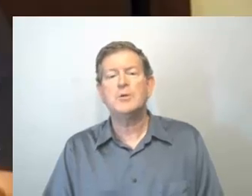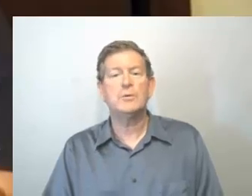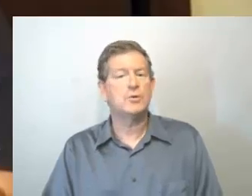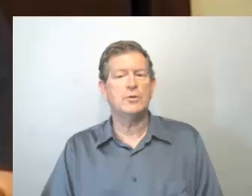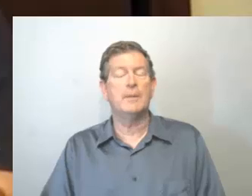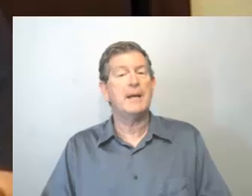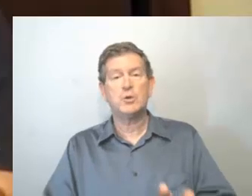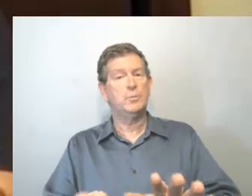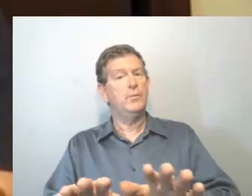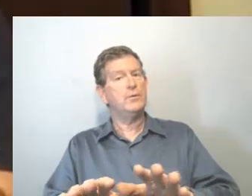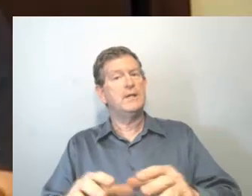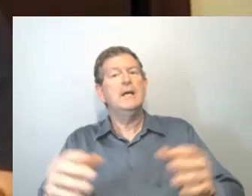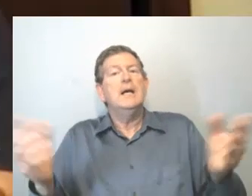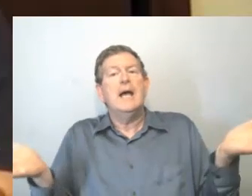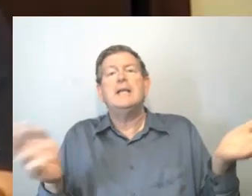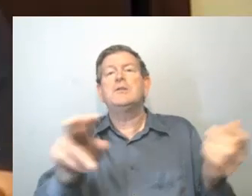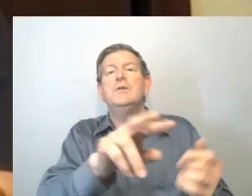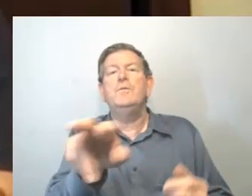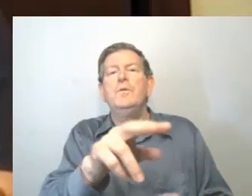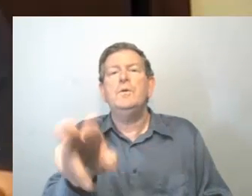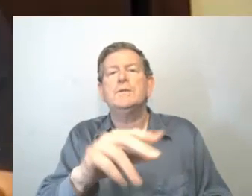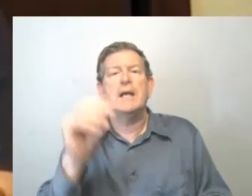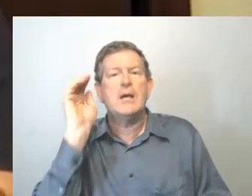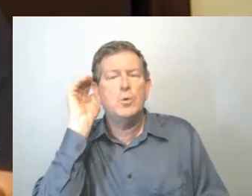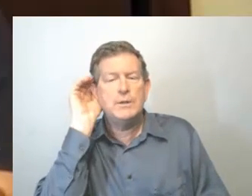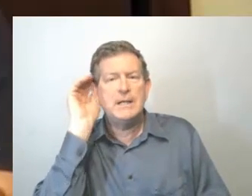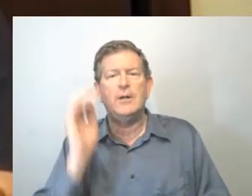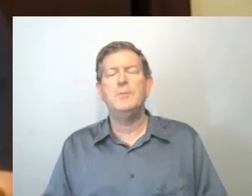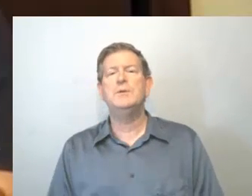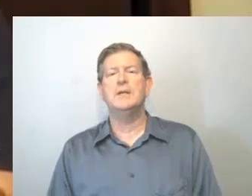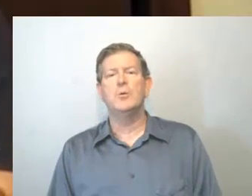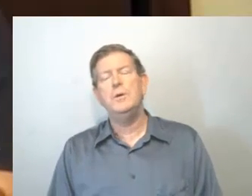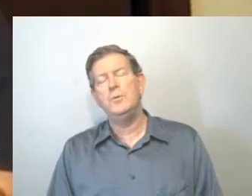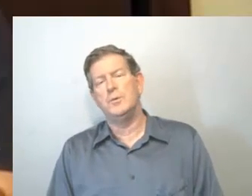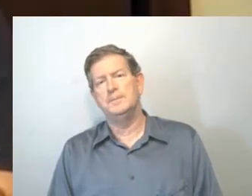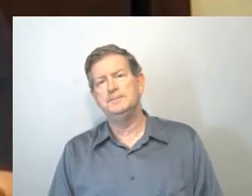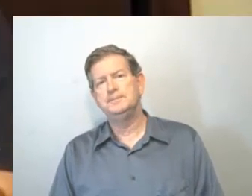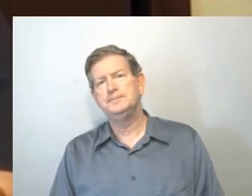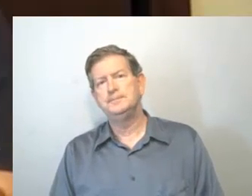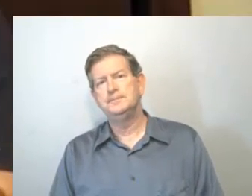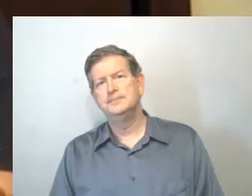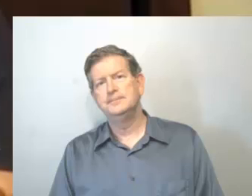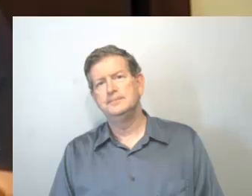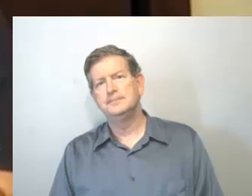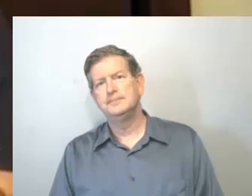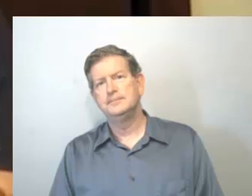Donc ma question pour vous, c'est est-ce que vous écoutez de la musique, oui ou non?